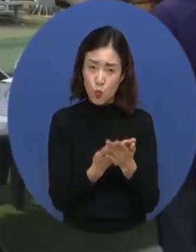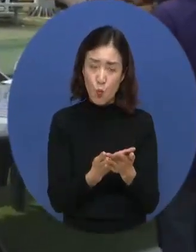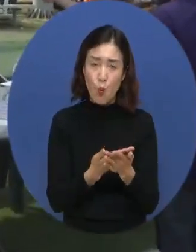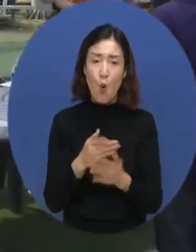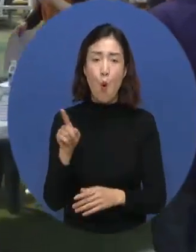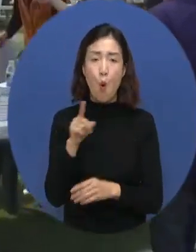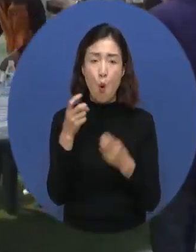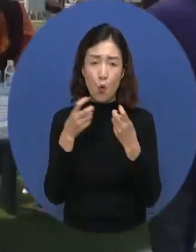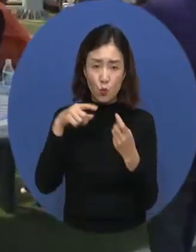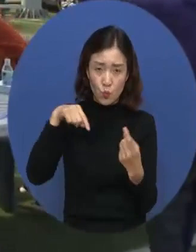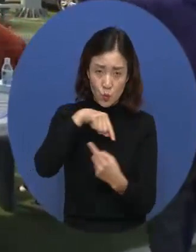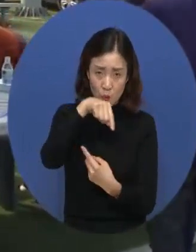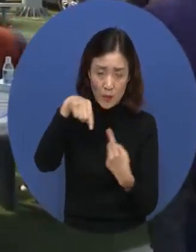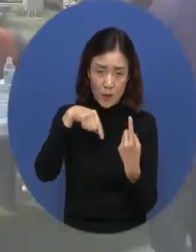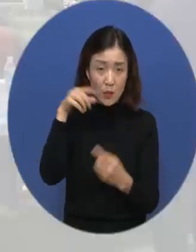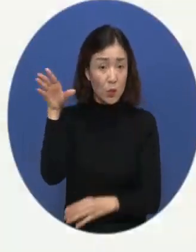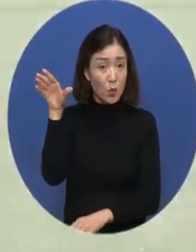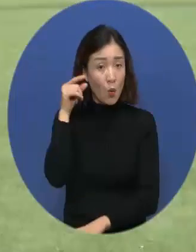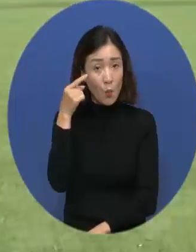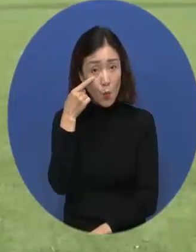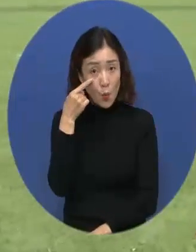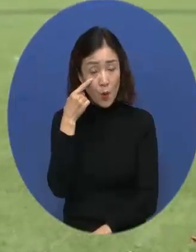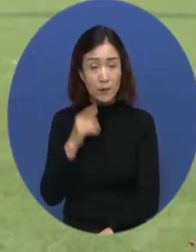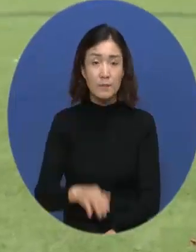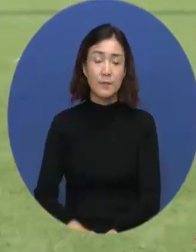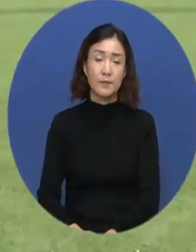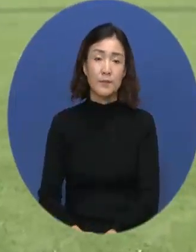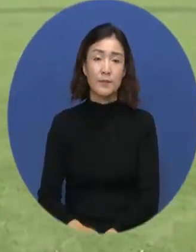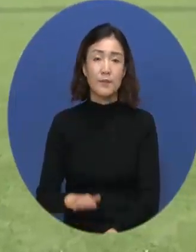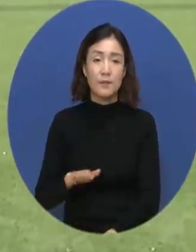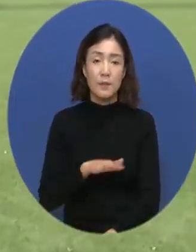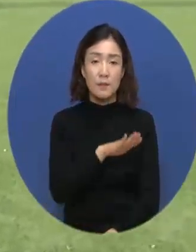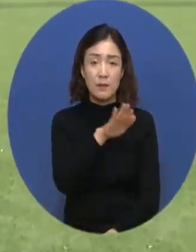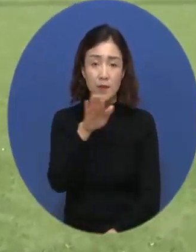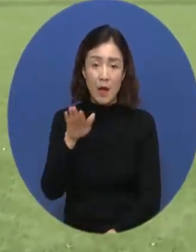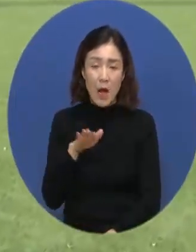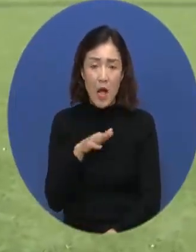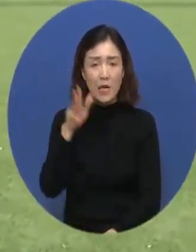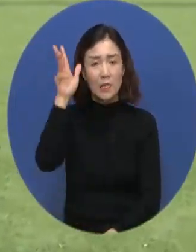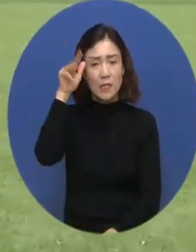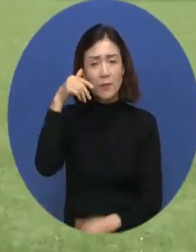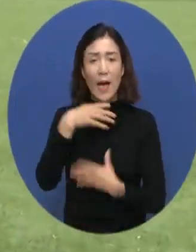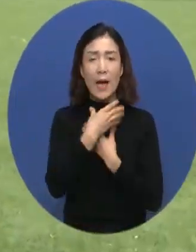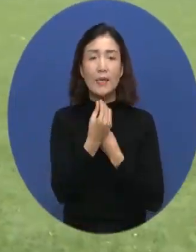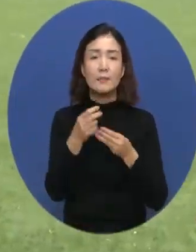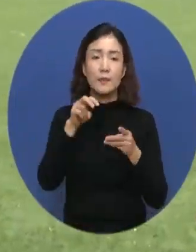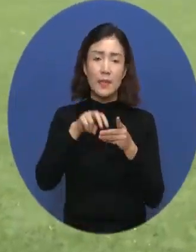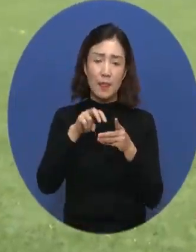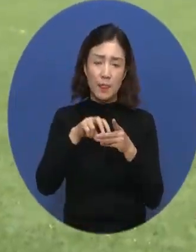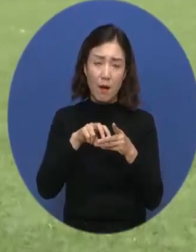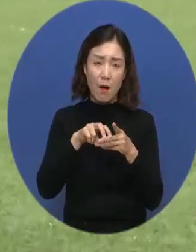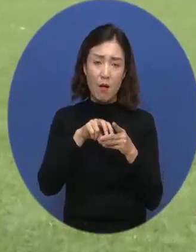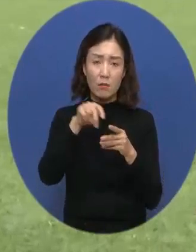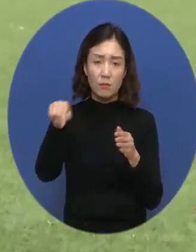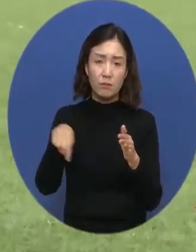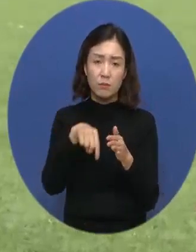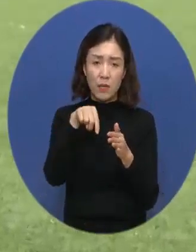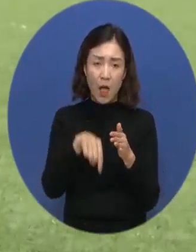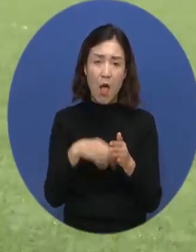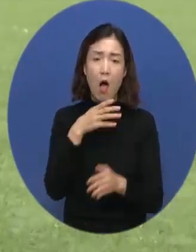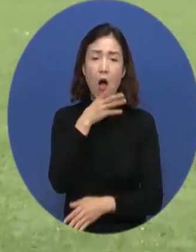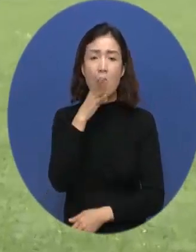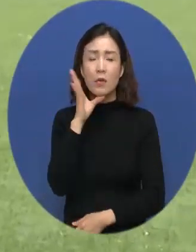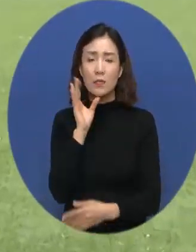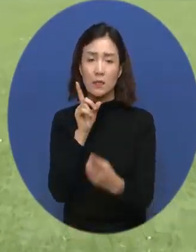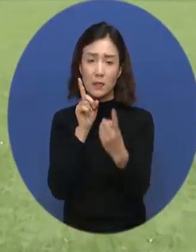운영되는지 들어보도록 하겠습니다. 네, 저희 양평군 치매안심센터 센터에서는 양평 관내